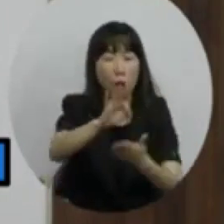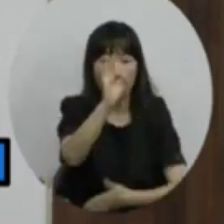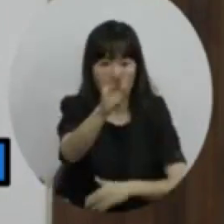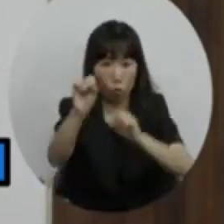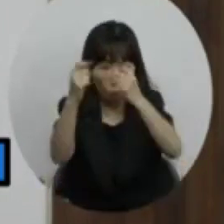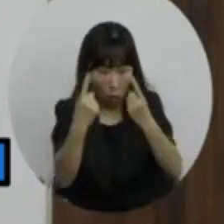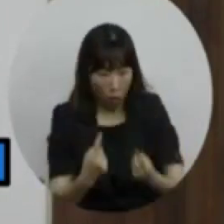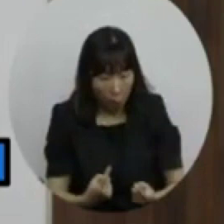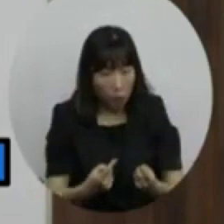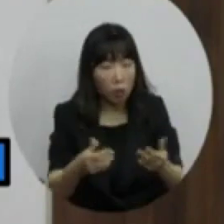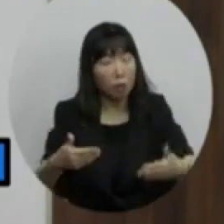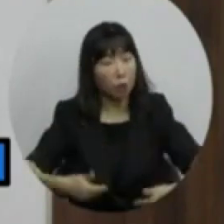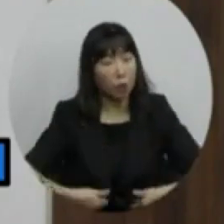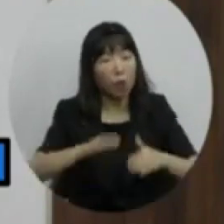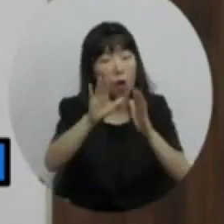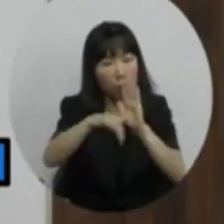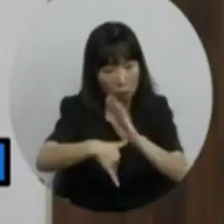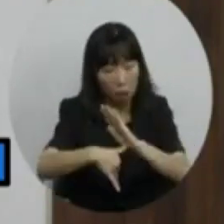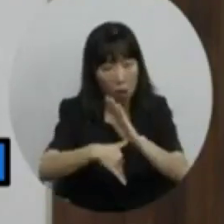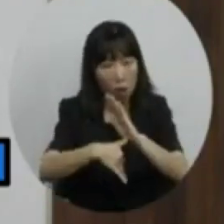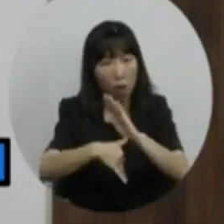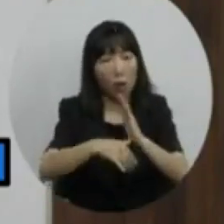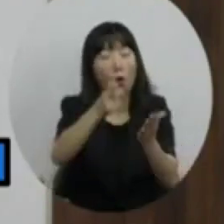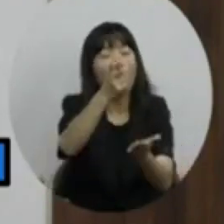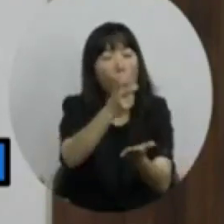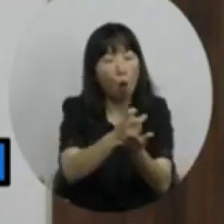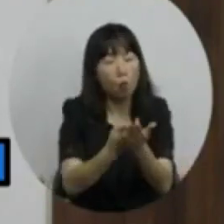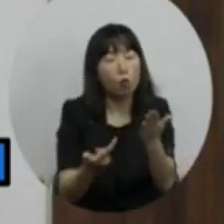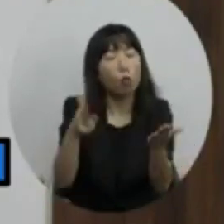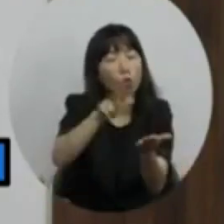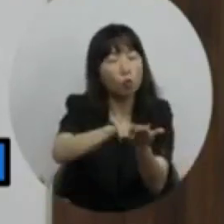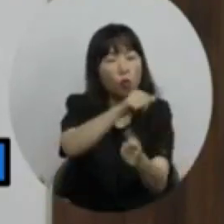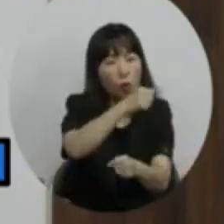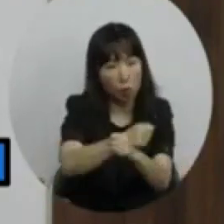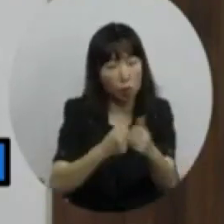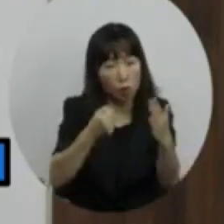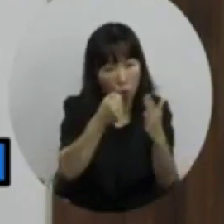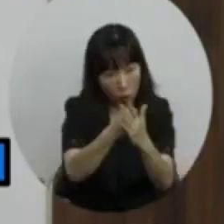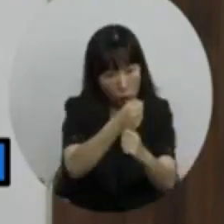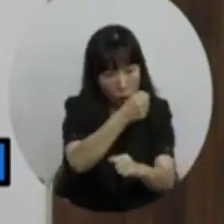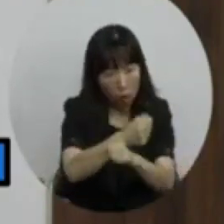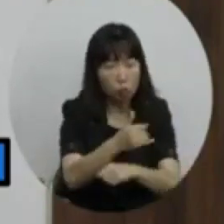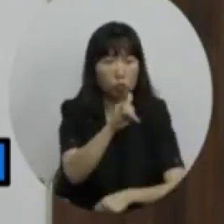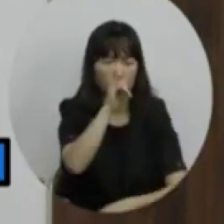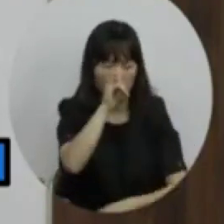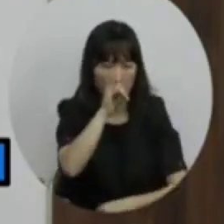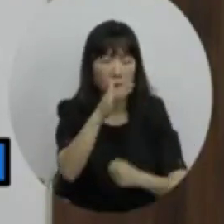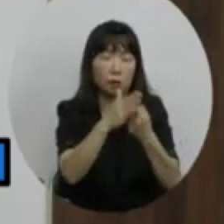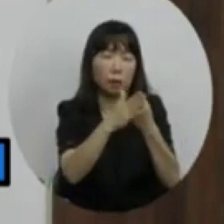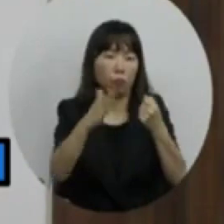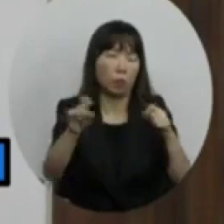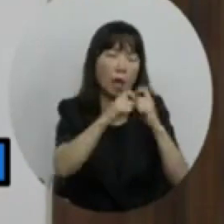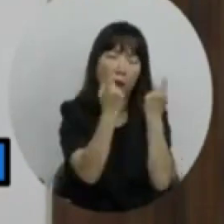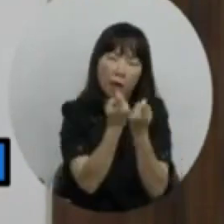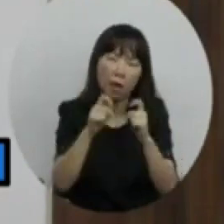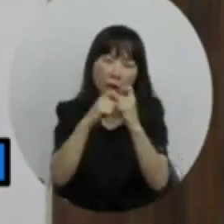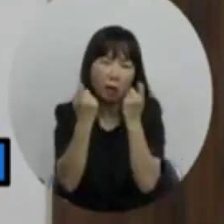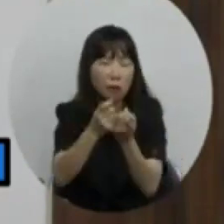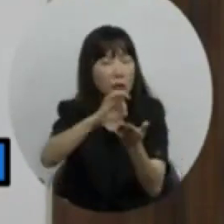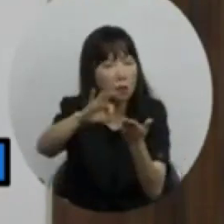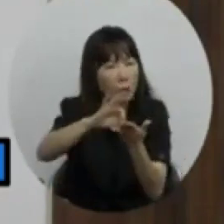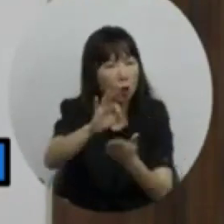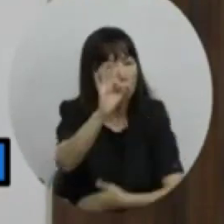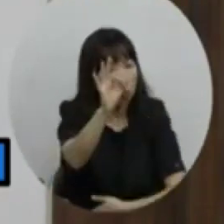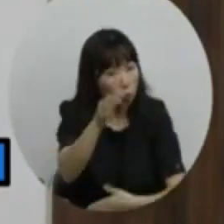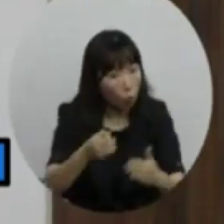감면이 필요한 경우에는 조례로 이를 정하여 적용할 수 있는 여지가 있으므로 개개인의 사용에 대한 감면을